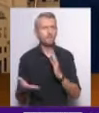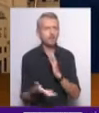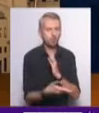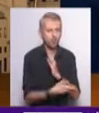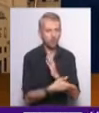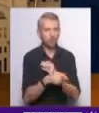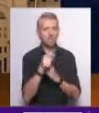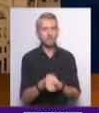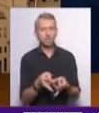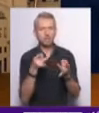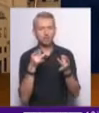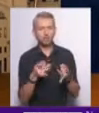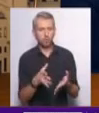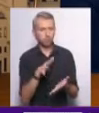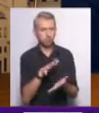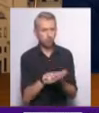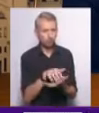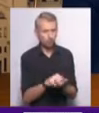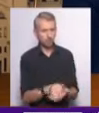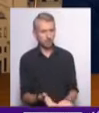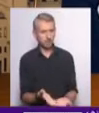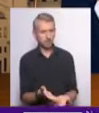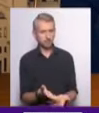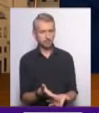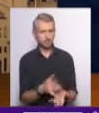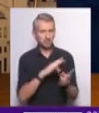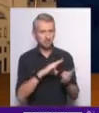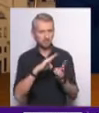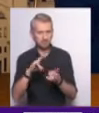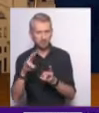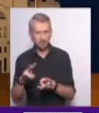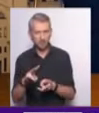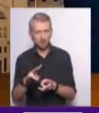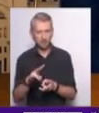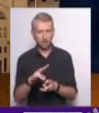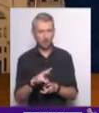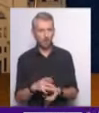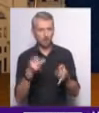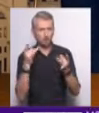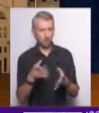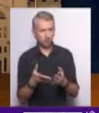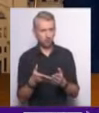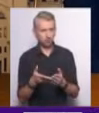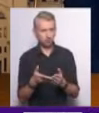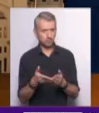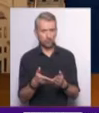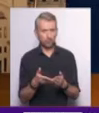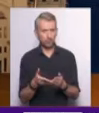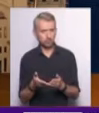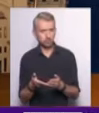а їх просто пошкодили. Тобто на висоті людини, просто банально, як косою,